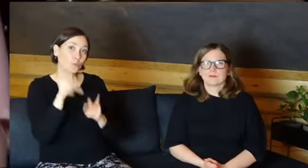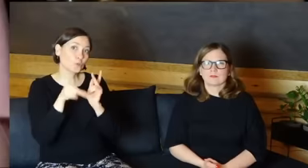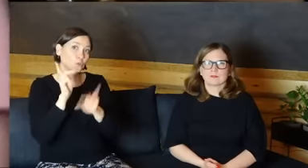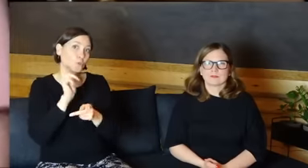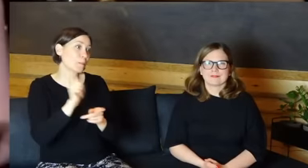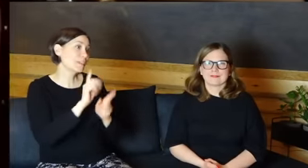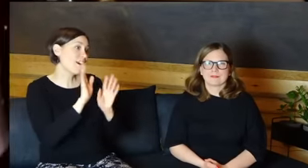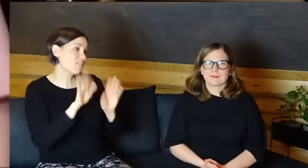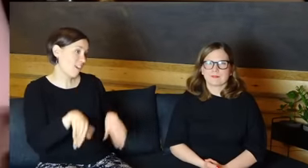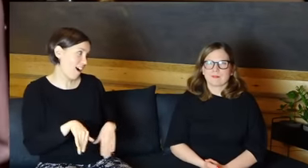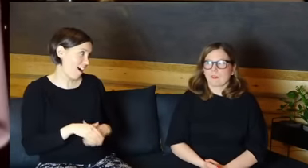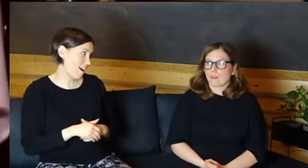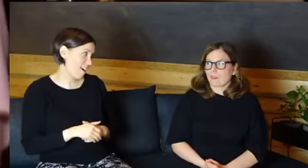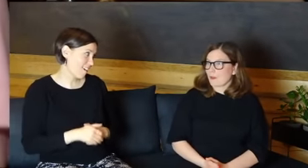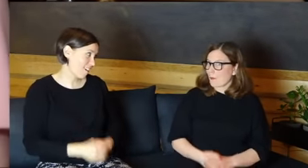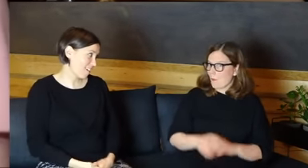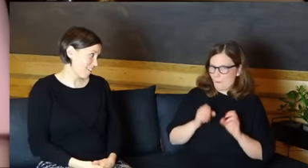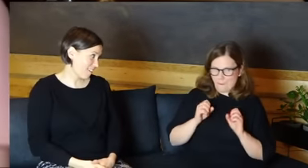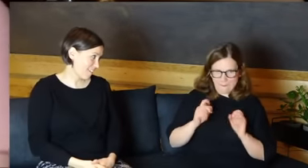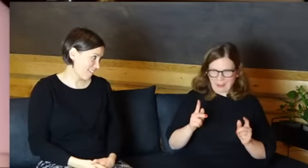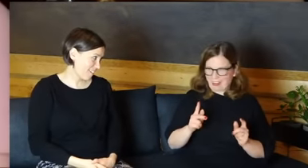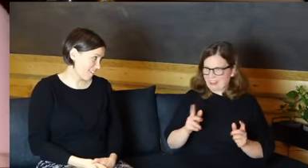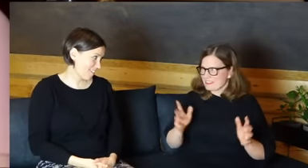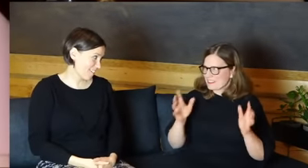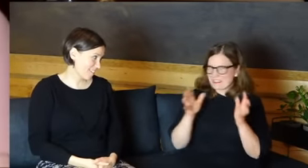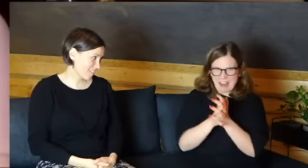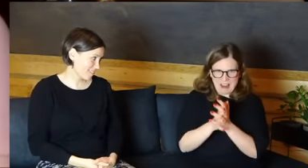pojilta. Okei, selvä.